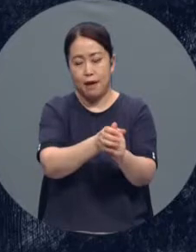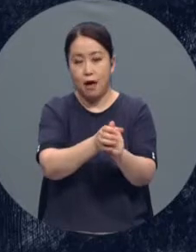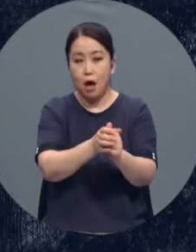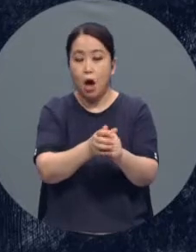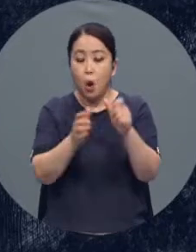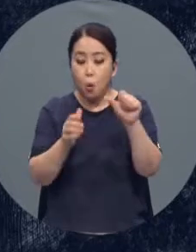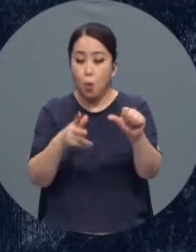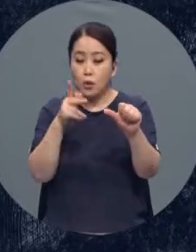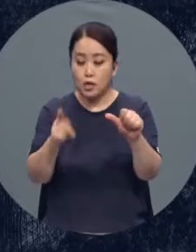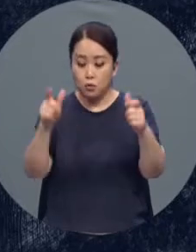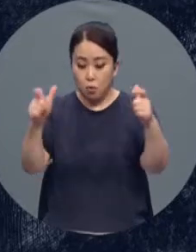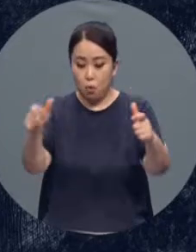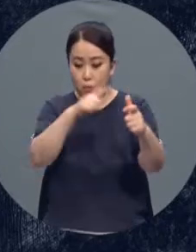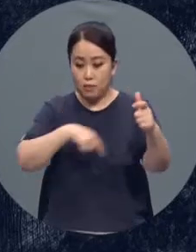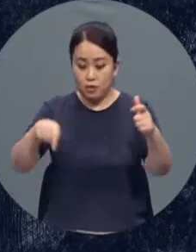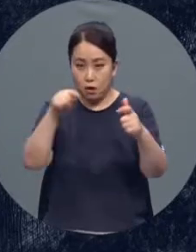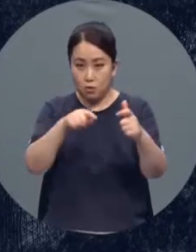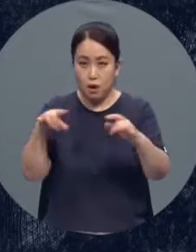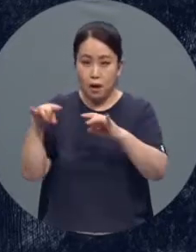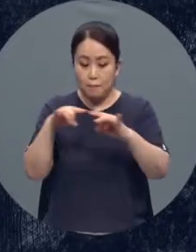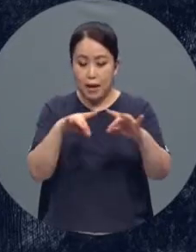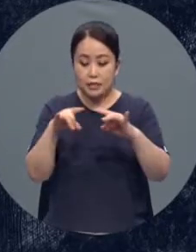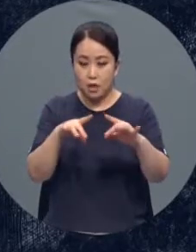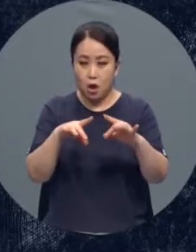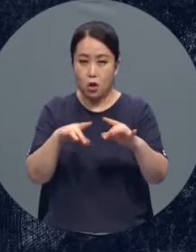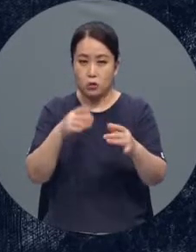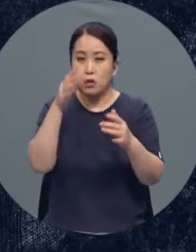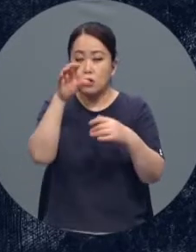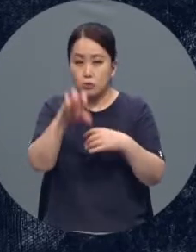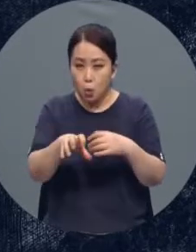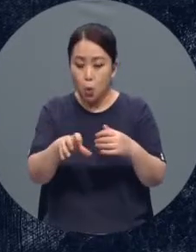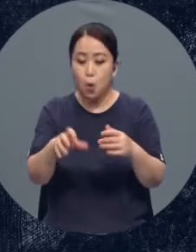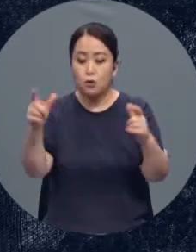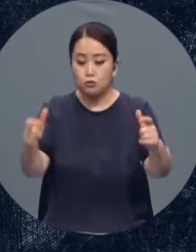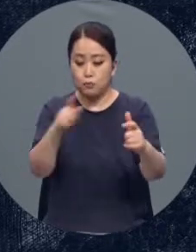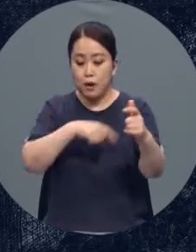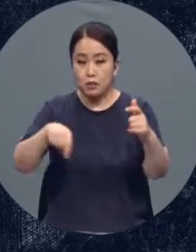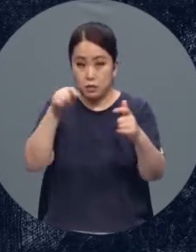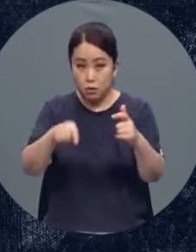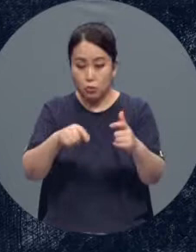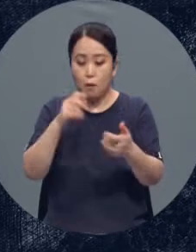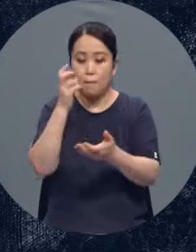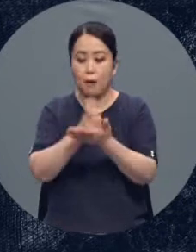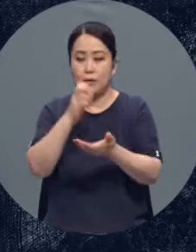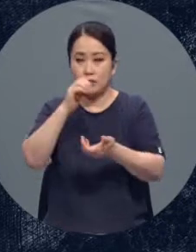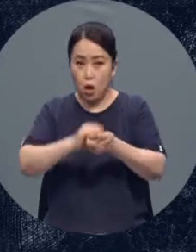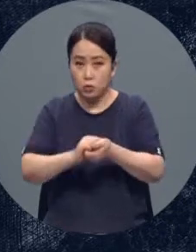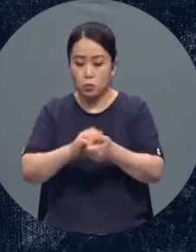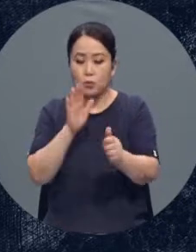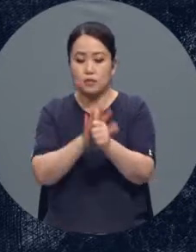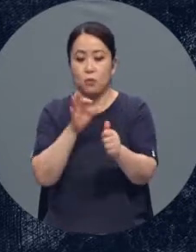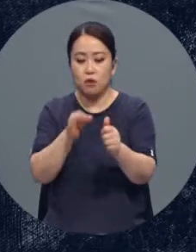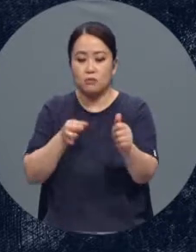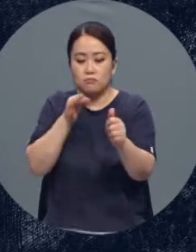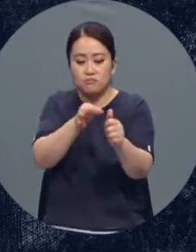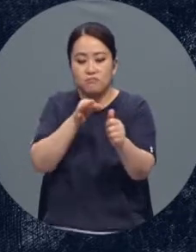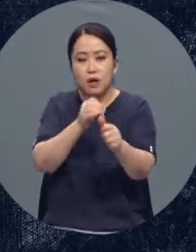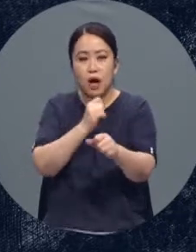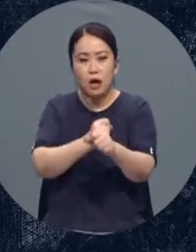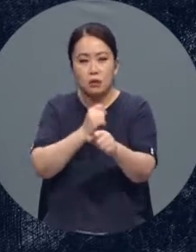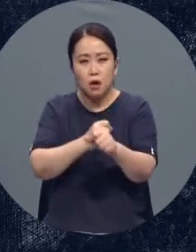5km를 발전소 주변 지역으로 법에서 정하고 지원금을 집중 투입하는 방식에 우리와